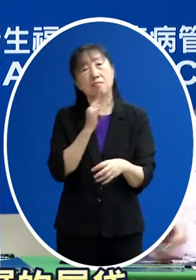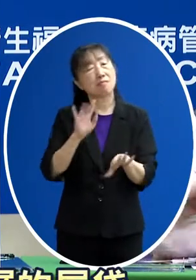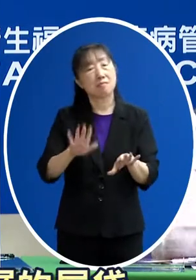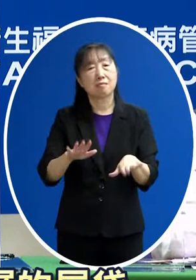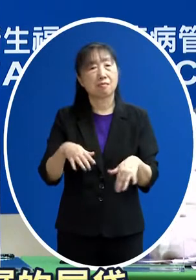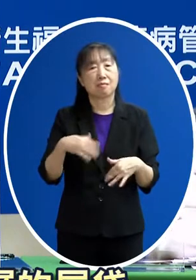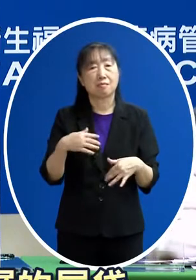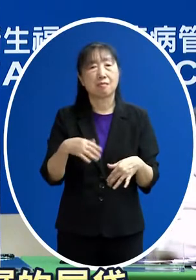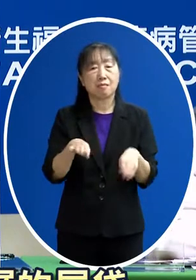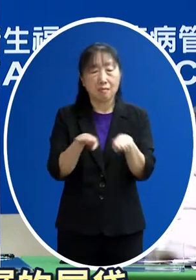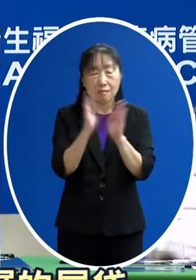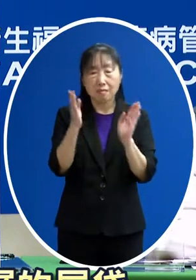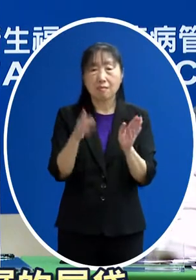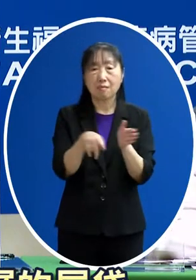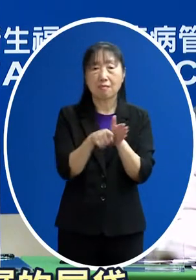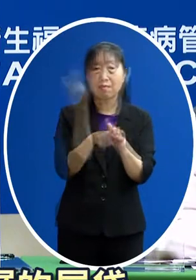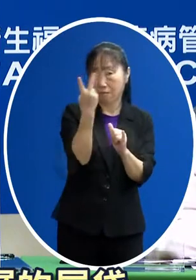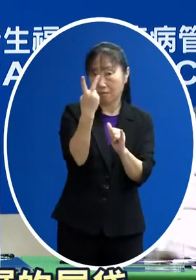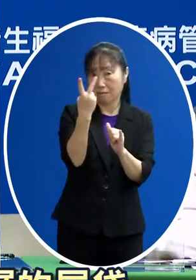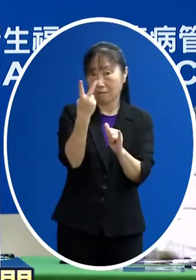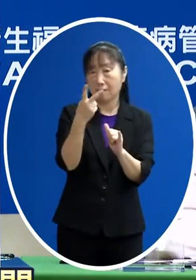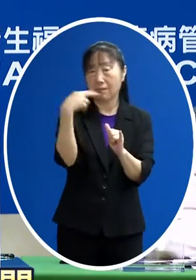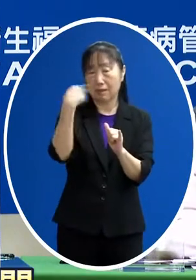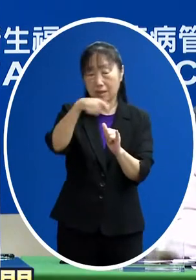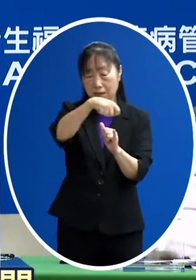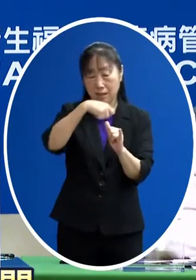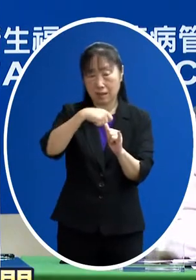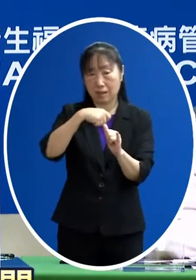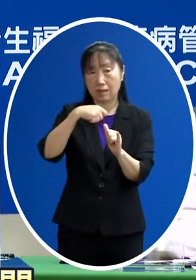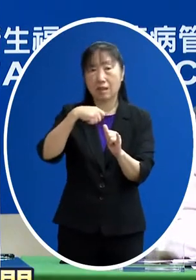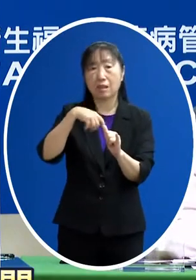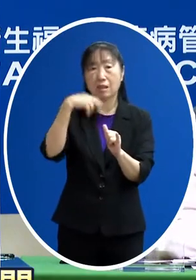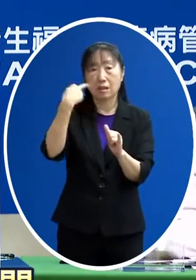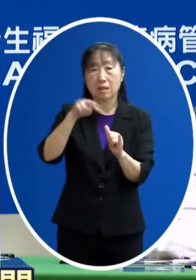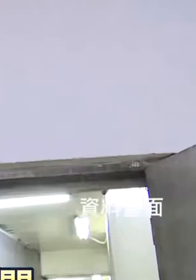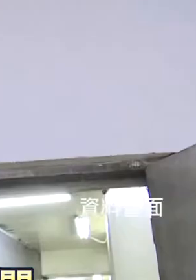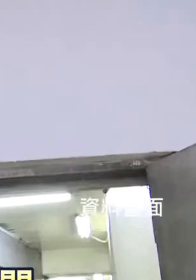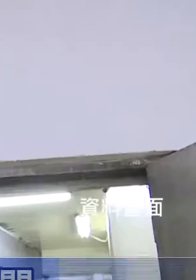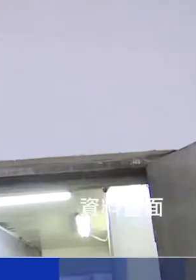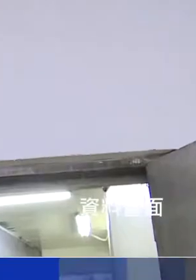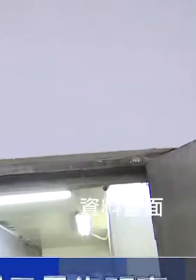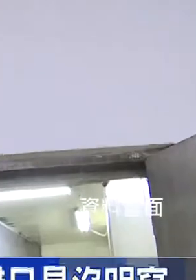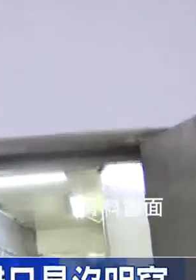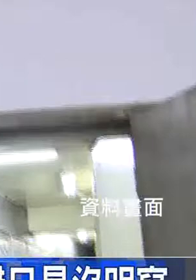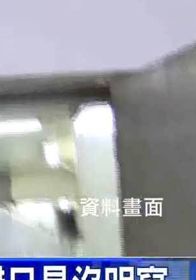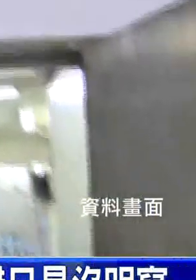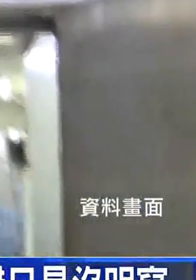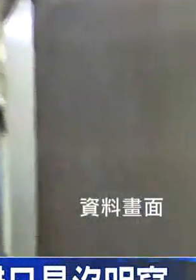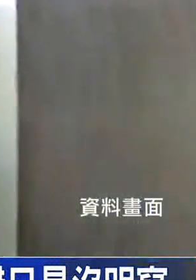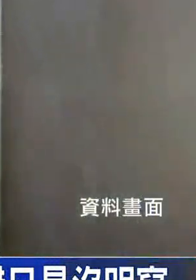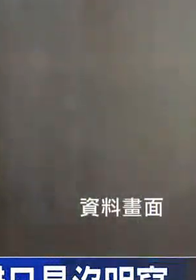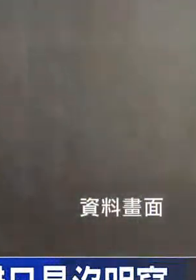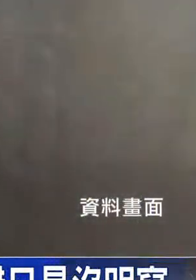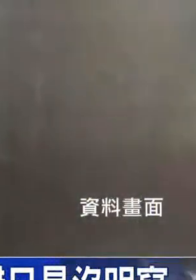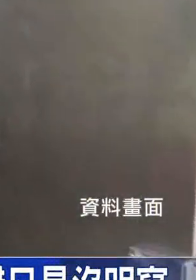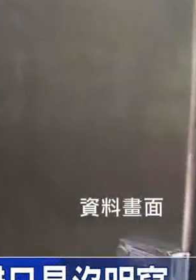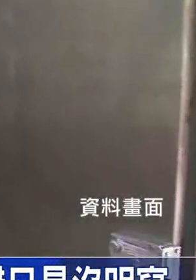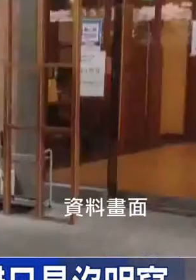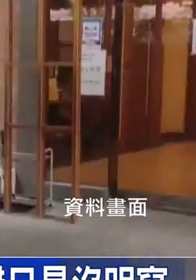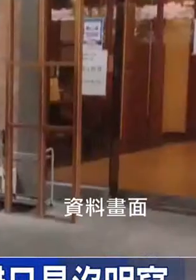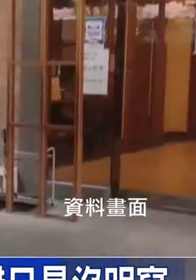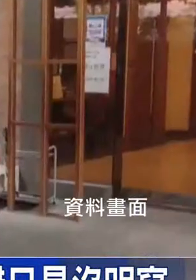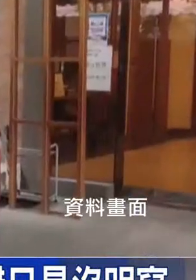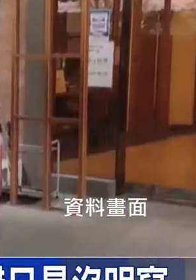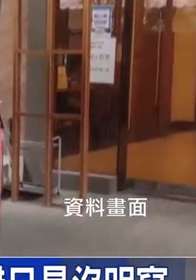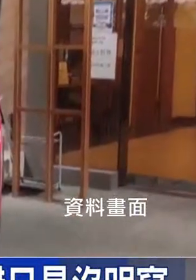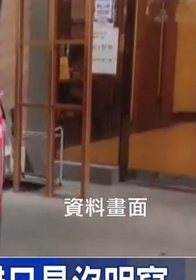一开始的时候放入双层的尸袋，关起来之后就避免再打开来。 陈时中坦言，遗体没入冰柜，24小时火化，